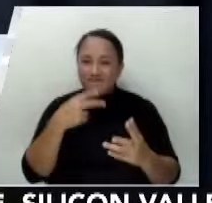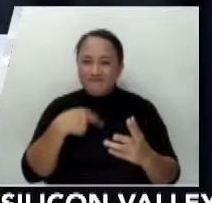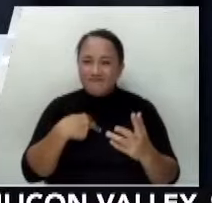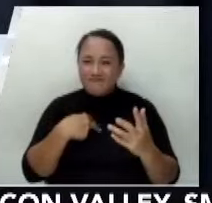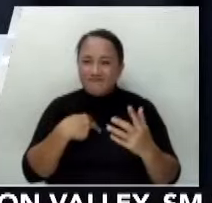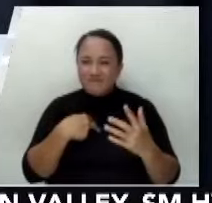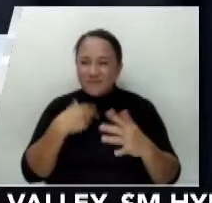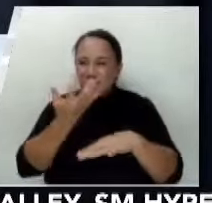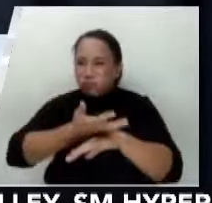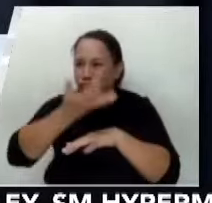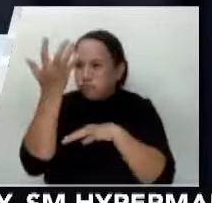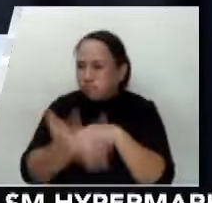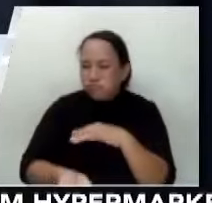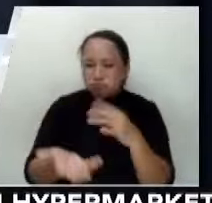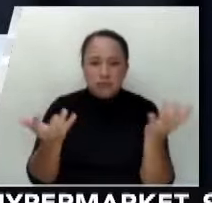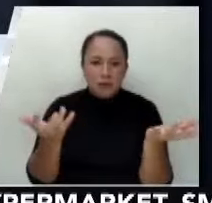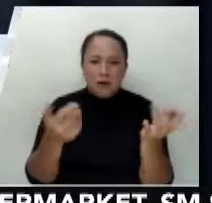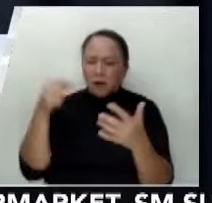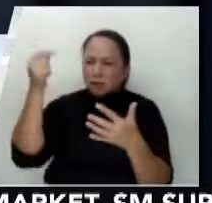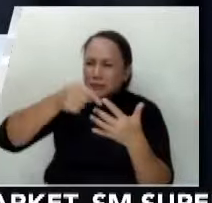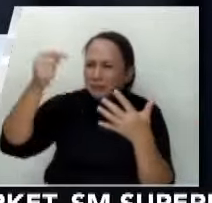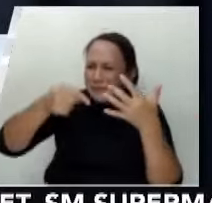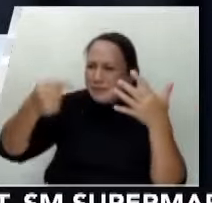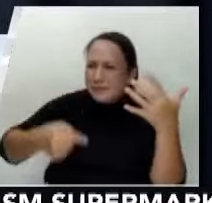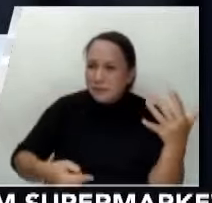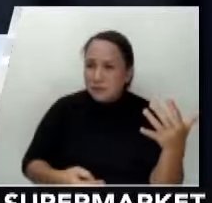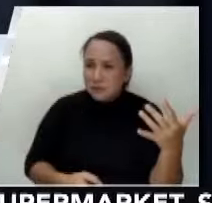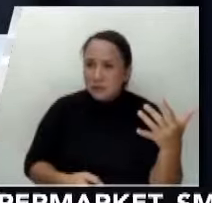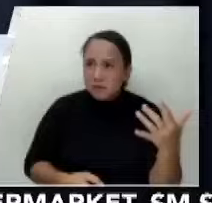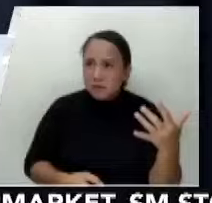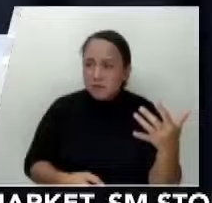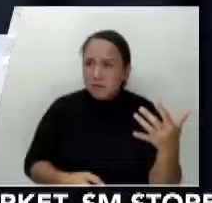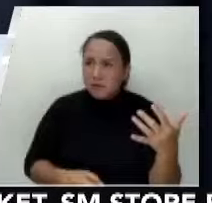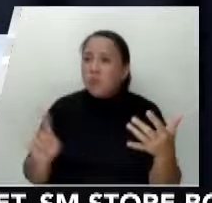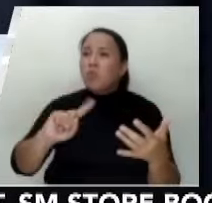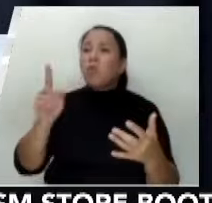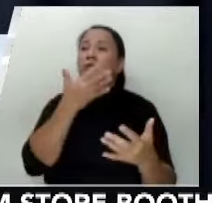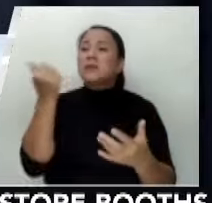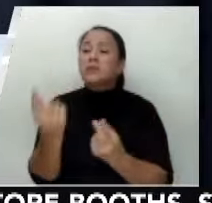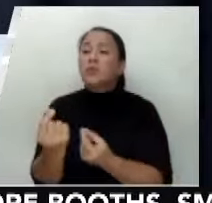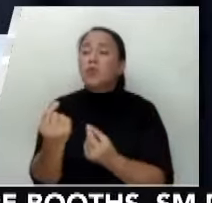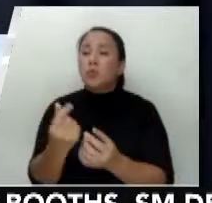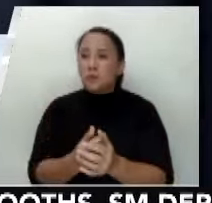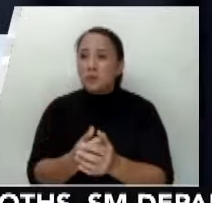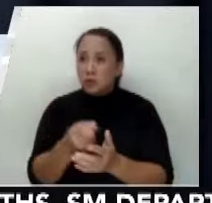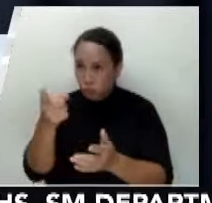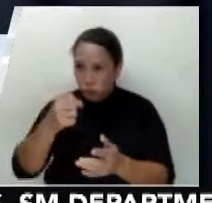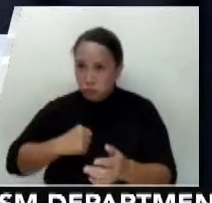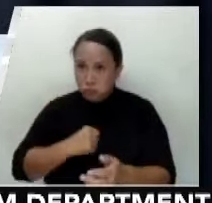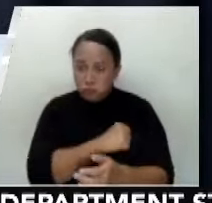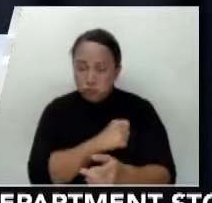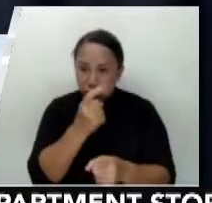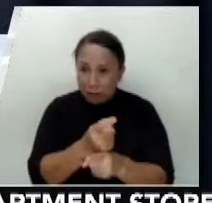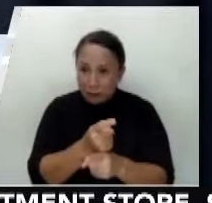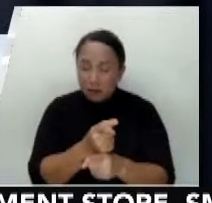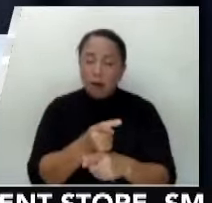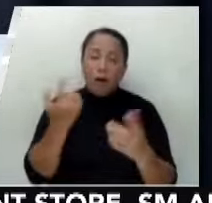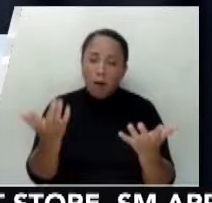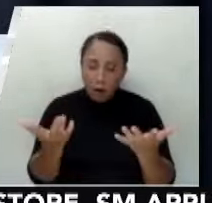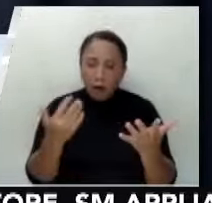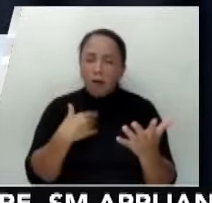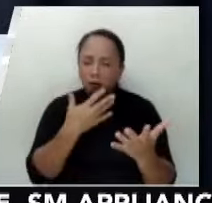ah at kung anu-ano pa Hindi ba ang tamang dapat nating gawin bilang senado ay paharapin yung taong yon sa komite